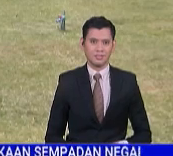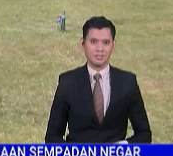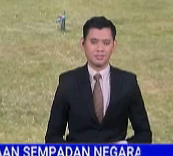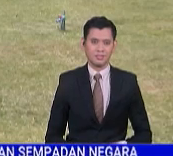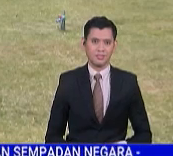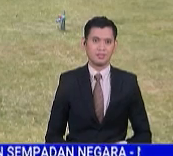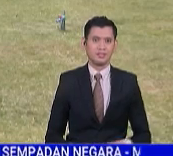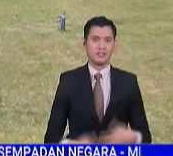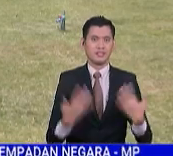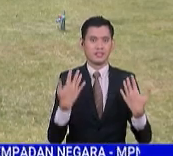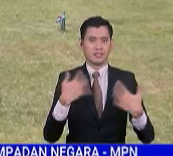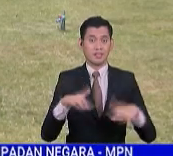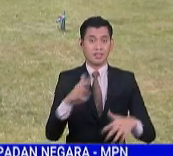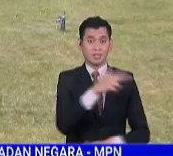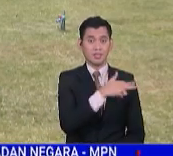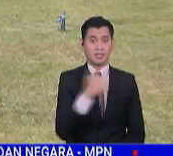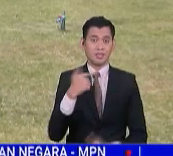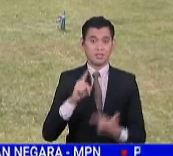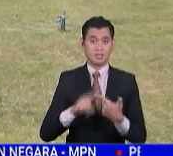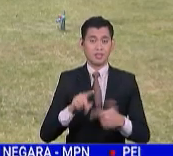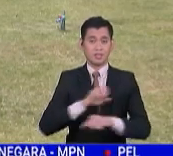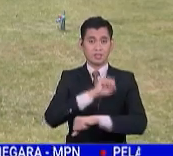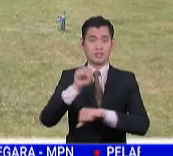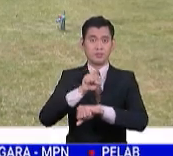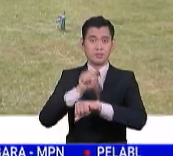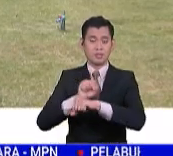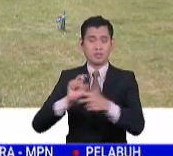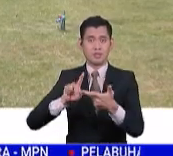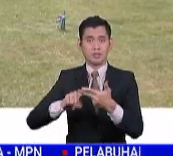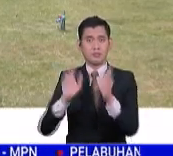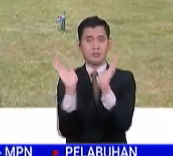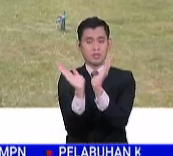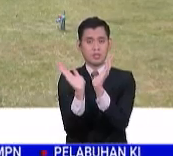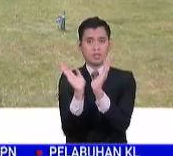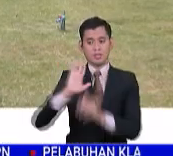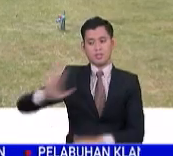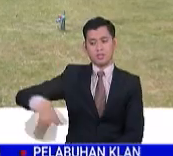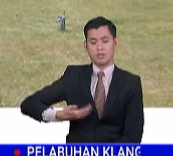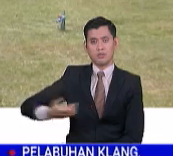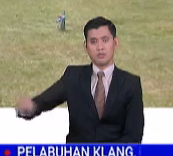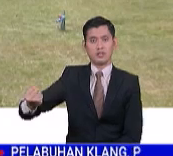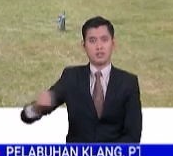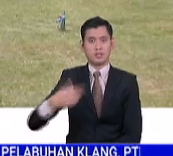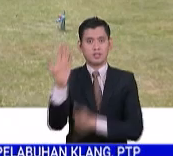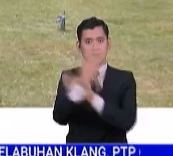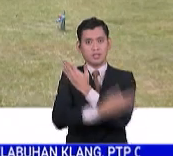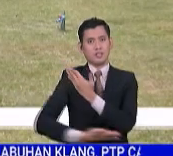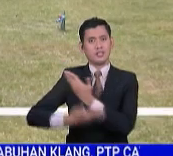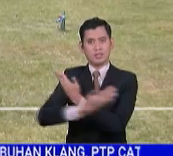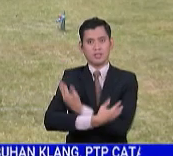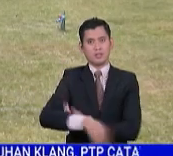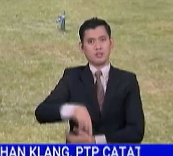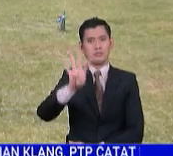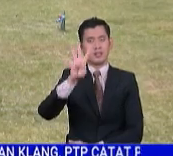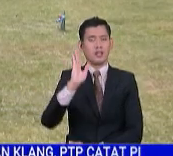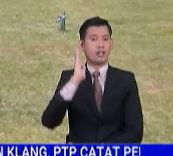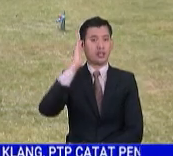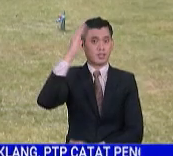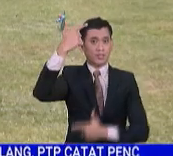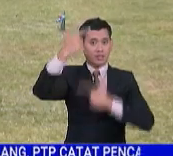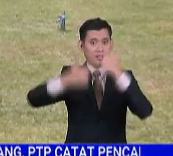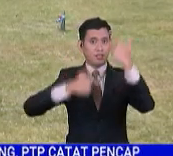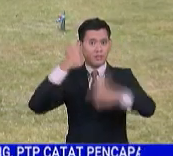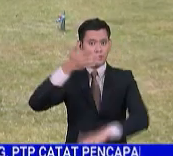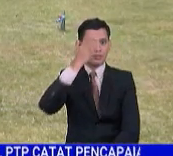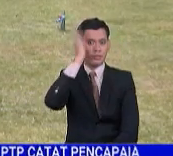Hai baik selepas Indonesia Singapura dan Brunei kemboja ialah negara anggota ASEAN ke-4 di akan dilewati Datuk Sri Ismail Sabri